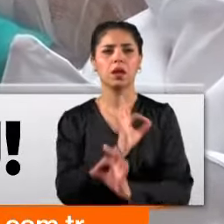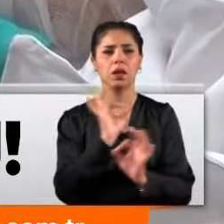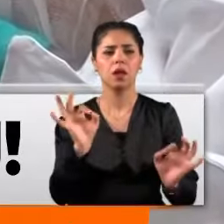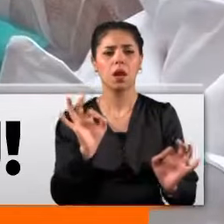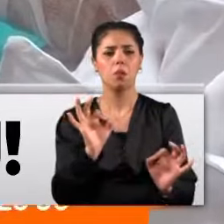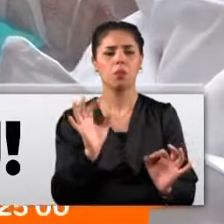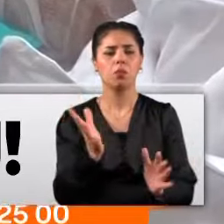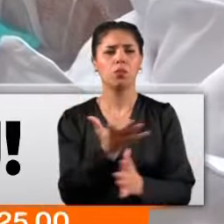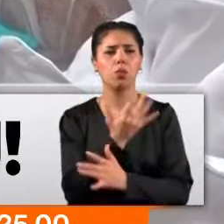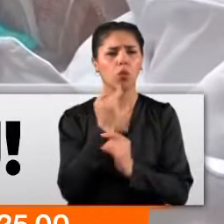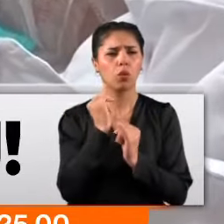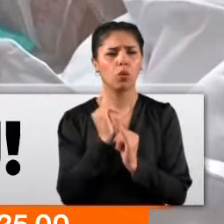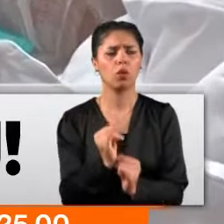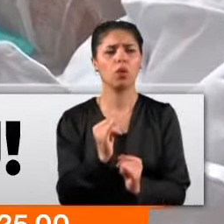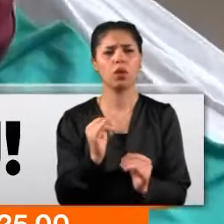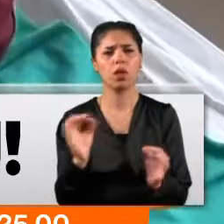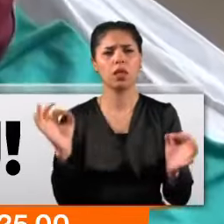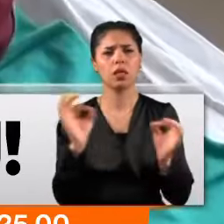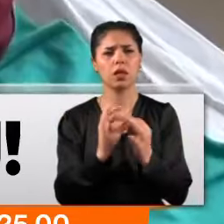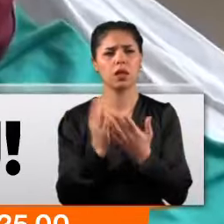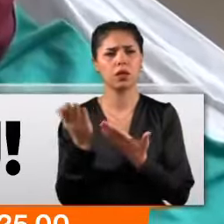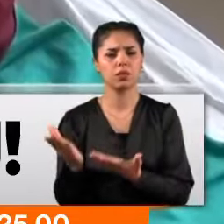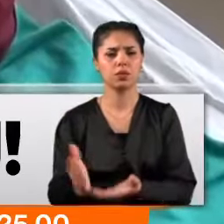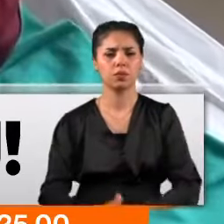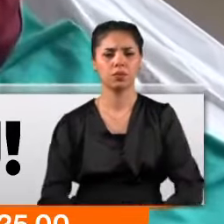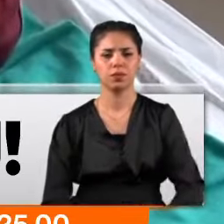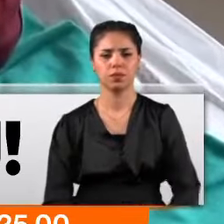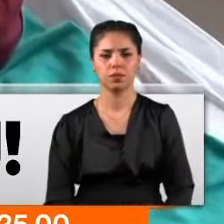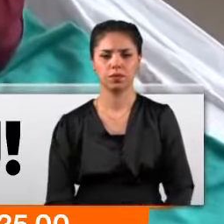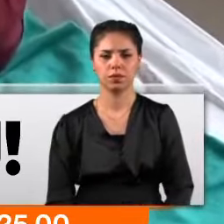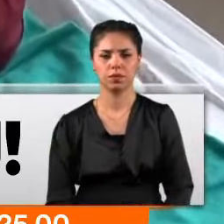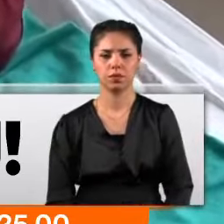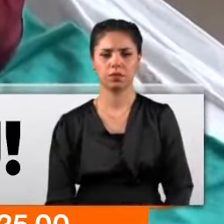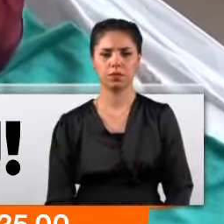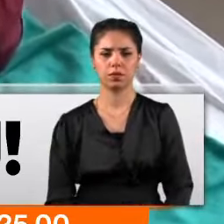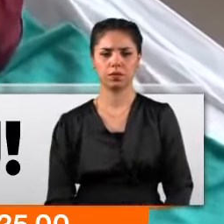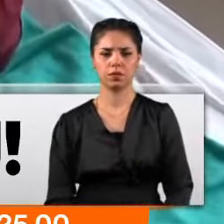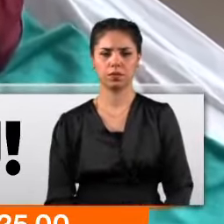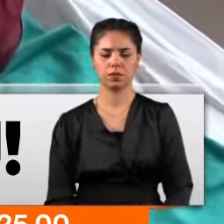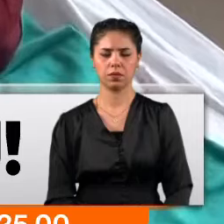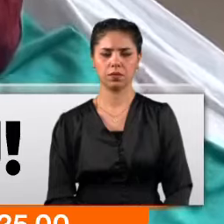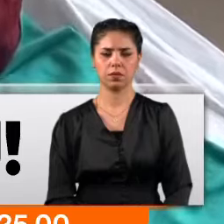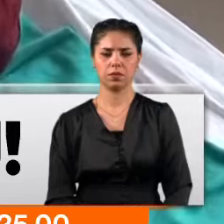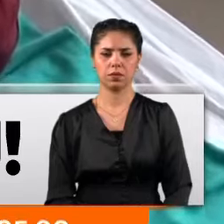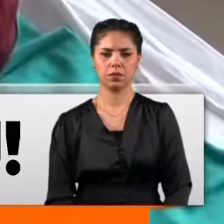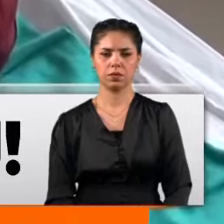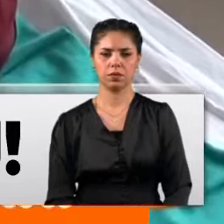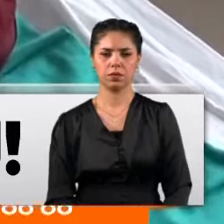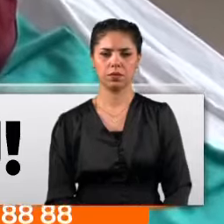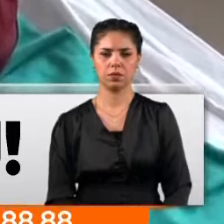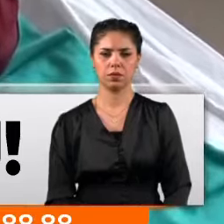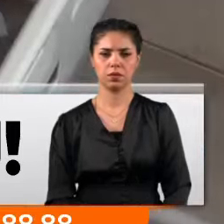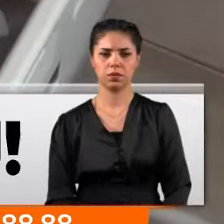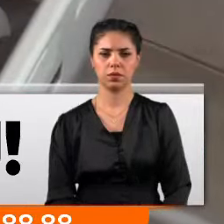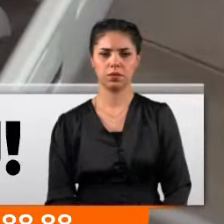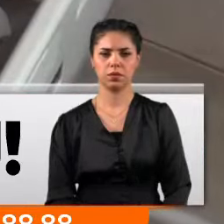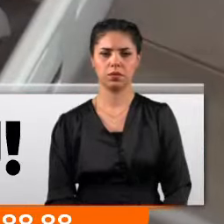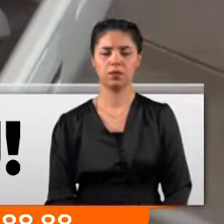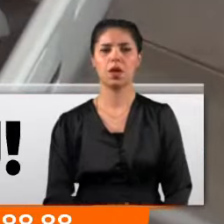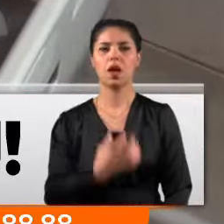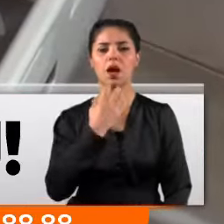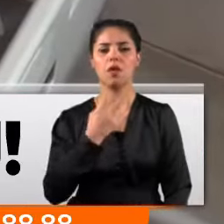yerinde, pişmiş tavuğun başına gelmedi. Bana yıldır çapmış. Yıldır çapmış. Elbiseler hep yanmış. İyi ki yağmur yaktı bana sondurdu.